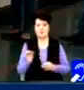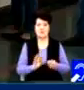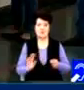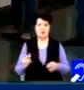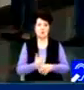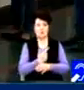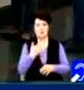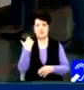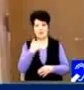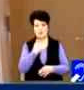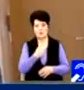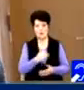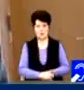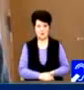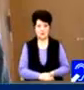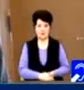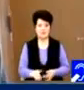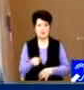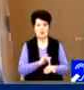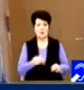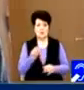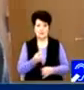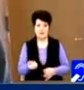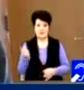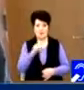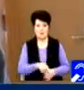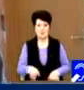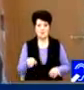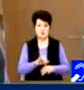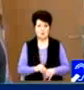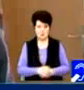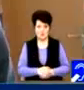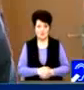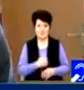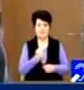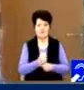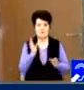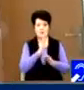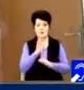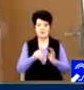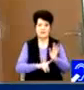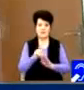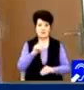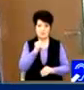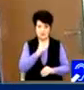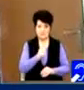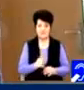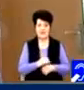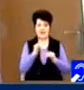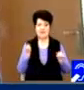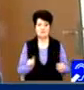dublu față de anul trecut de unde bani exact de acolo de unde și făceam prognozele la început de an din creștere